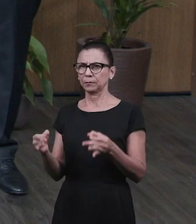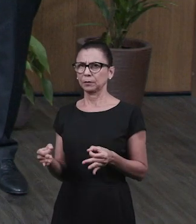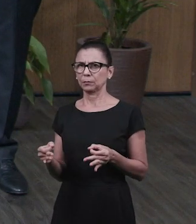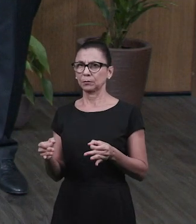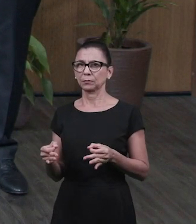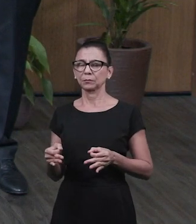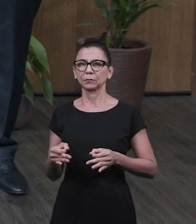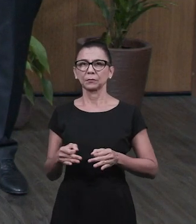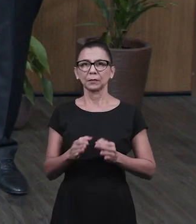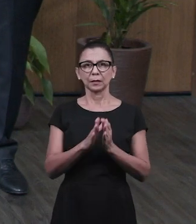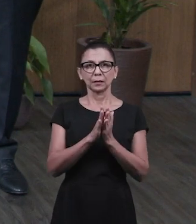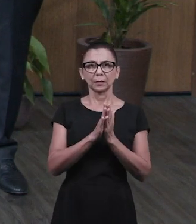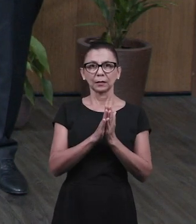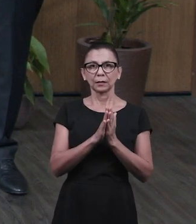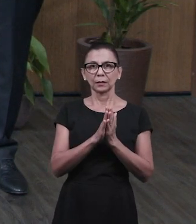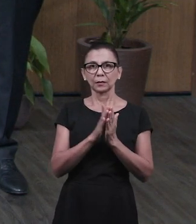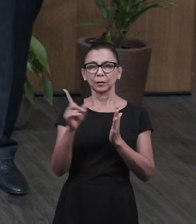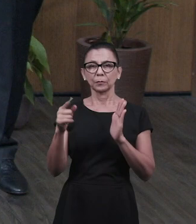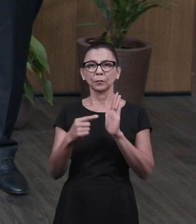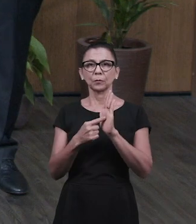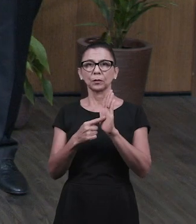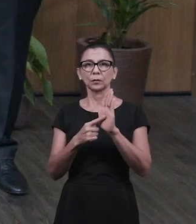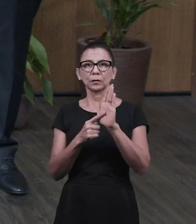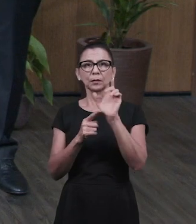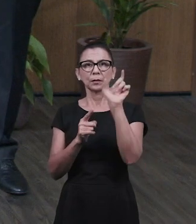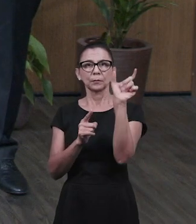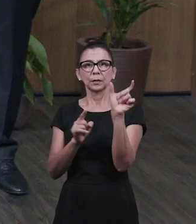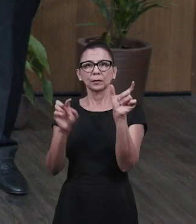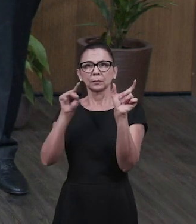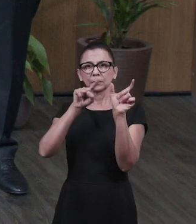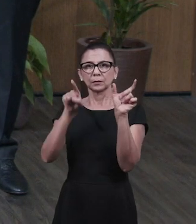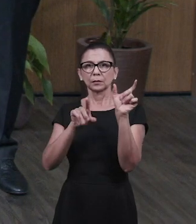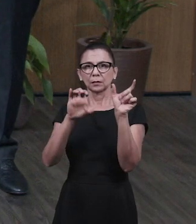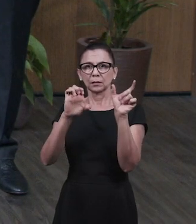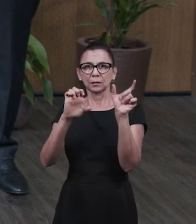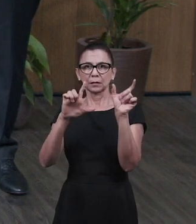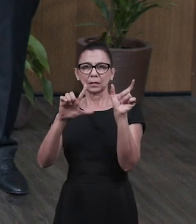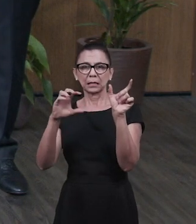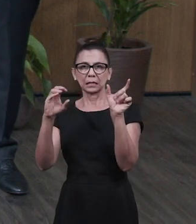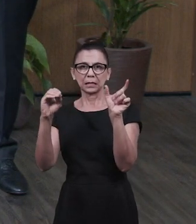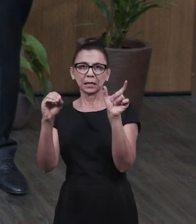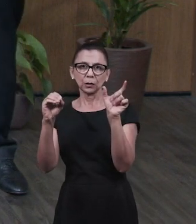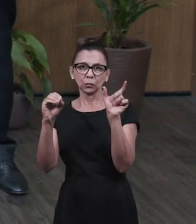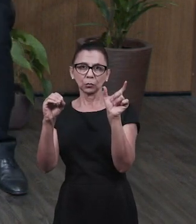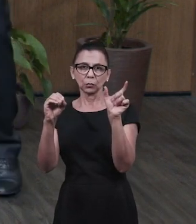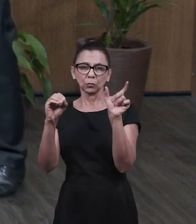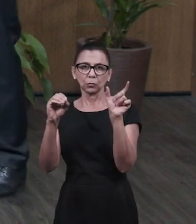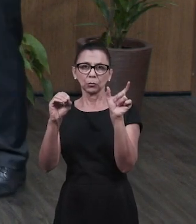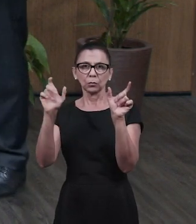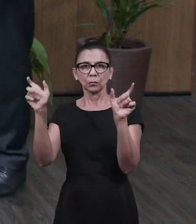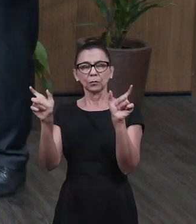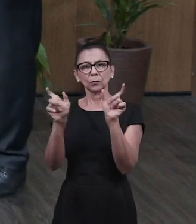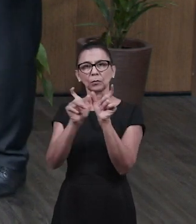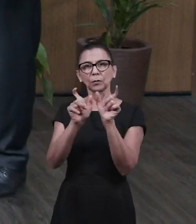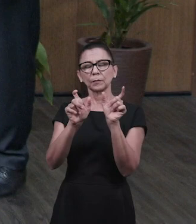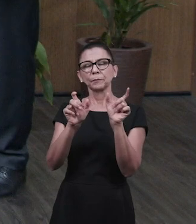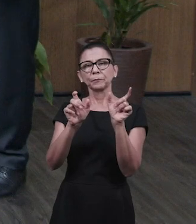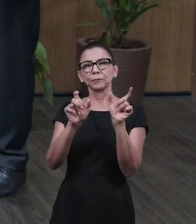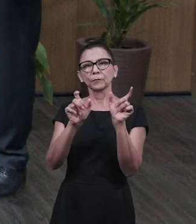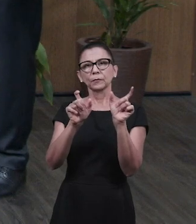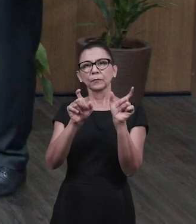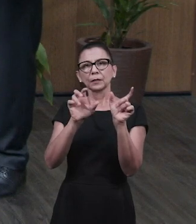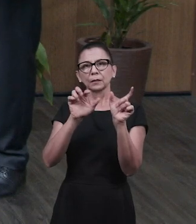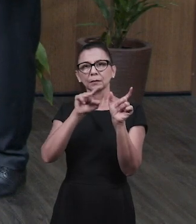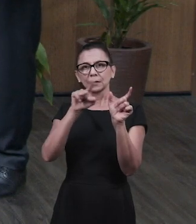excellent. Regardez que la parole zèle vient du grec zélote,